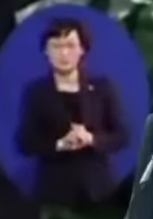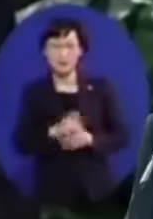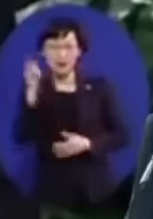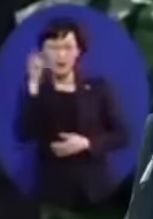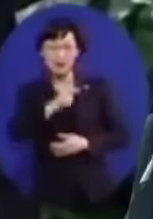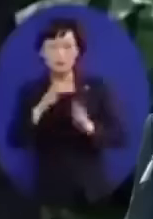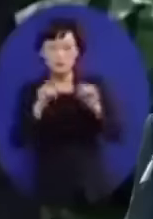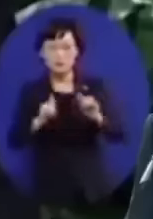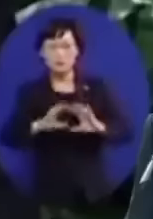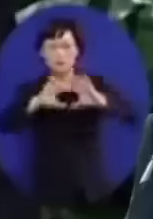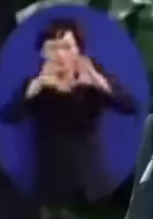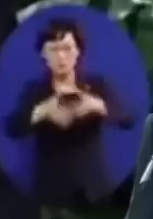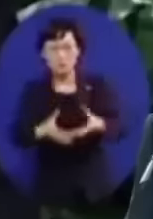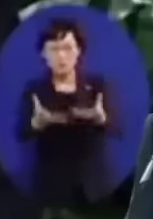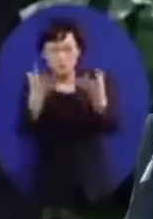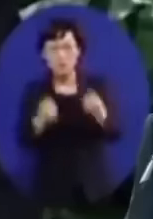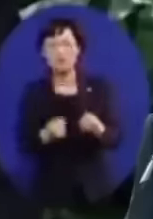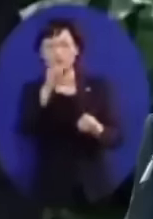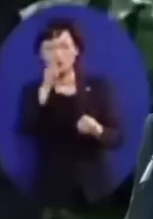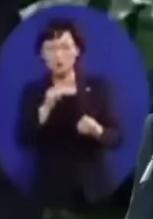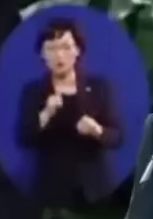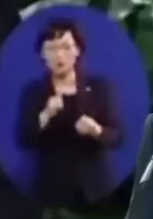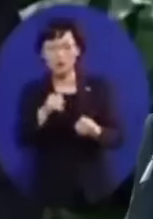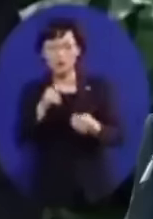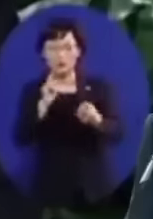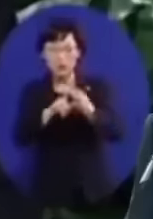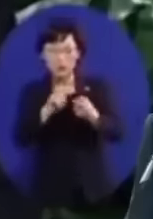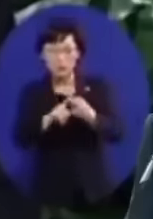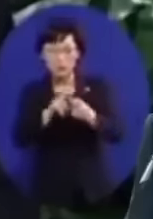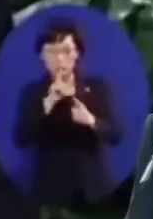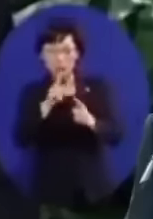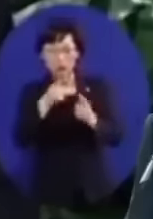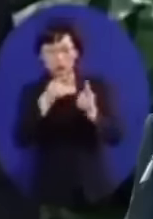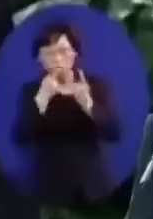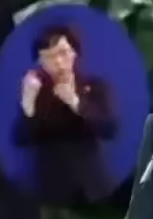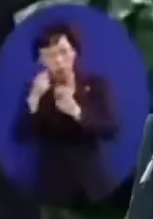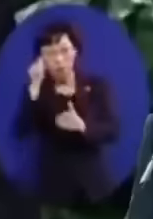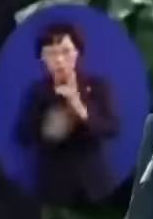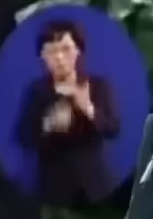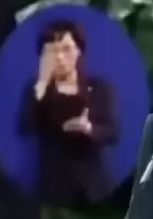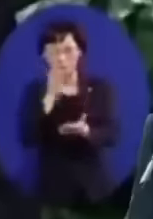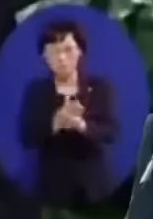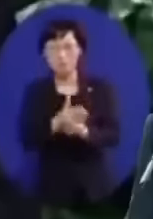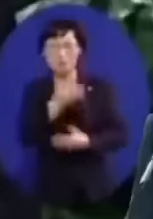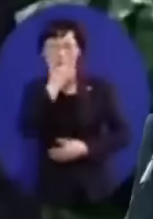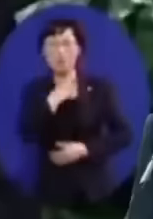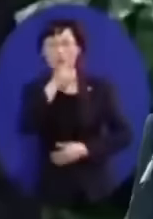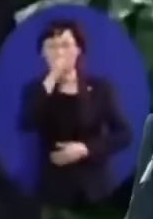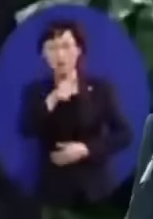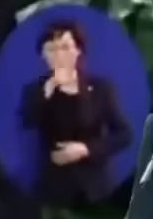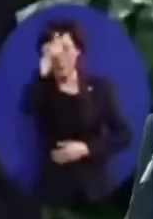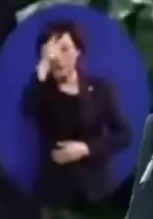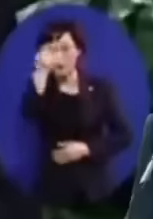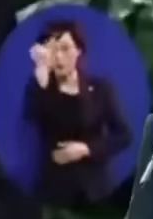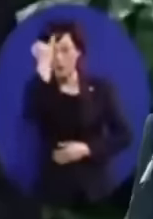악인들이 세상에 얼마나 많습니까? 그들의 꾀임에 따라가지 않은 것이 복이 있는 사람이라는 것입니다. 아담과